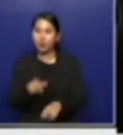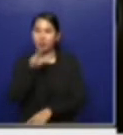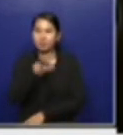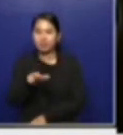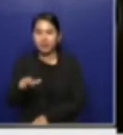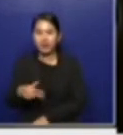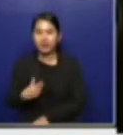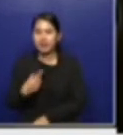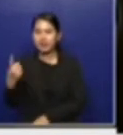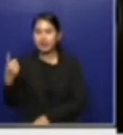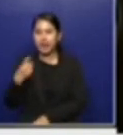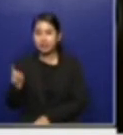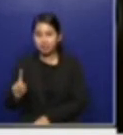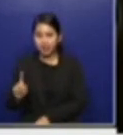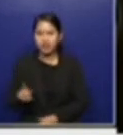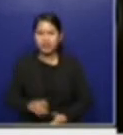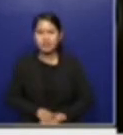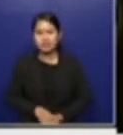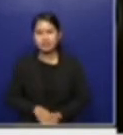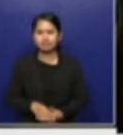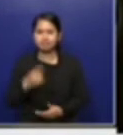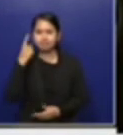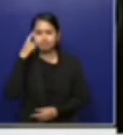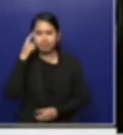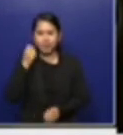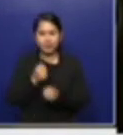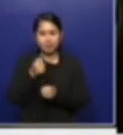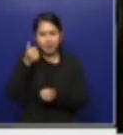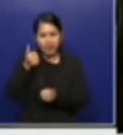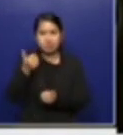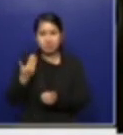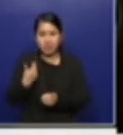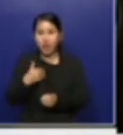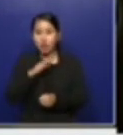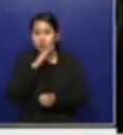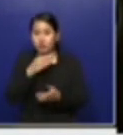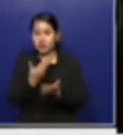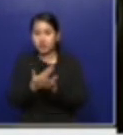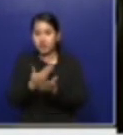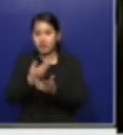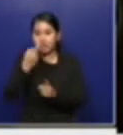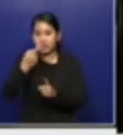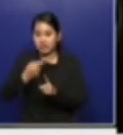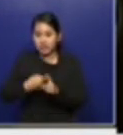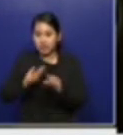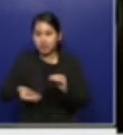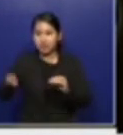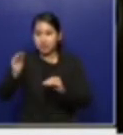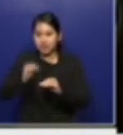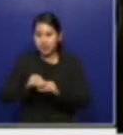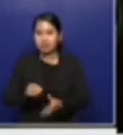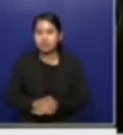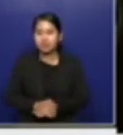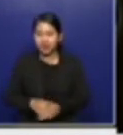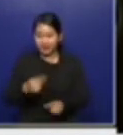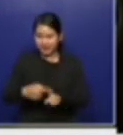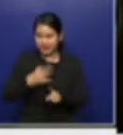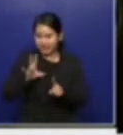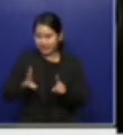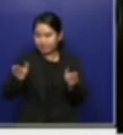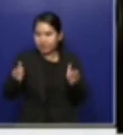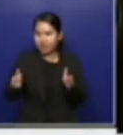างถามผมยังยื่นยติว่าเป็นไปได้ไหมจะเพิ่มให้เขาอยู่ยาวไปเลยนะครับ500ในเฉพาะแค่7เดือนเ